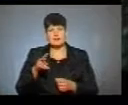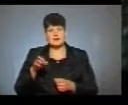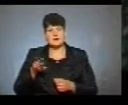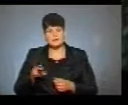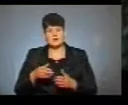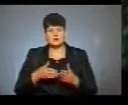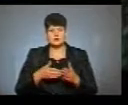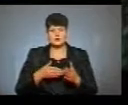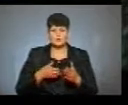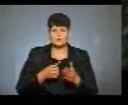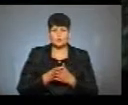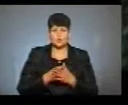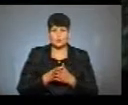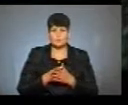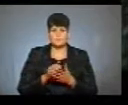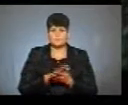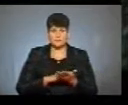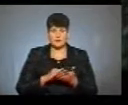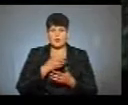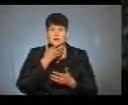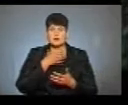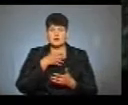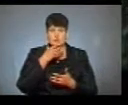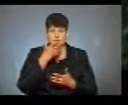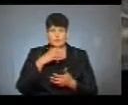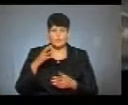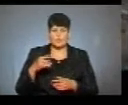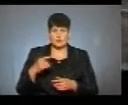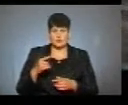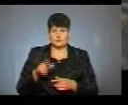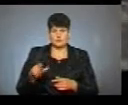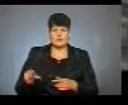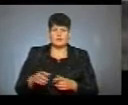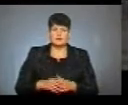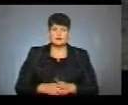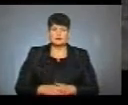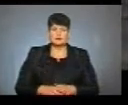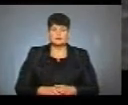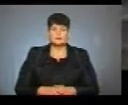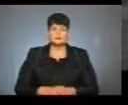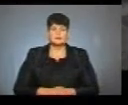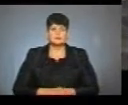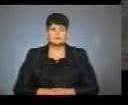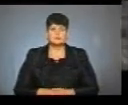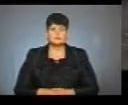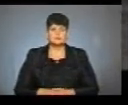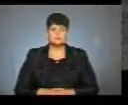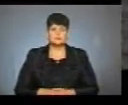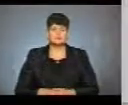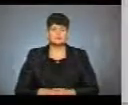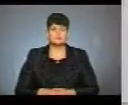до ураження слизової оболонки і дихальних органів цих організмів. Анжела Шова, Оксана Галіяш. Новини на Суспільному.